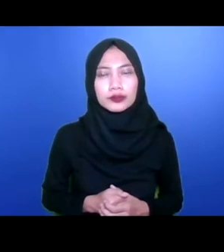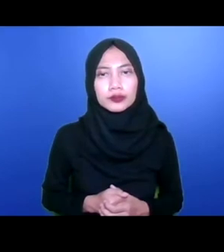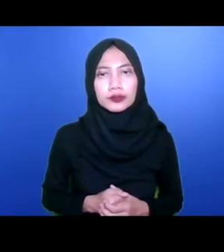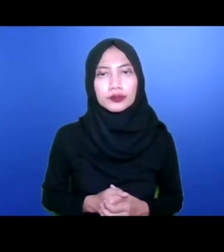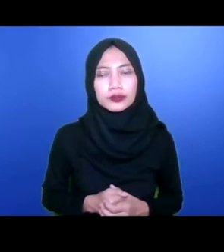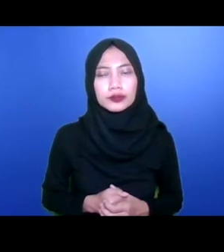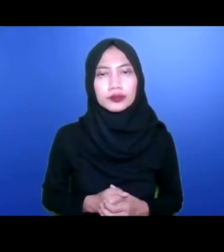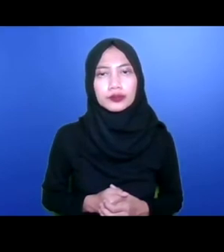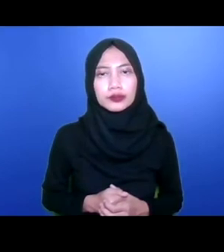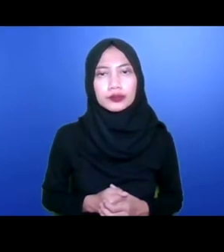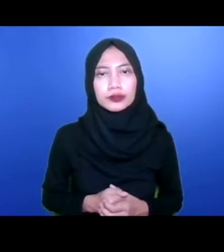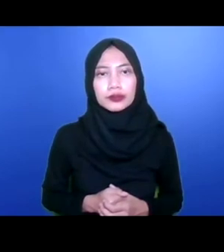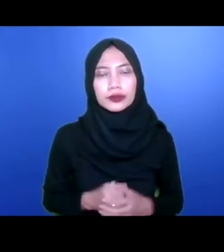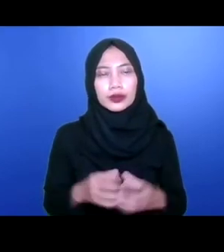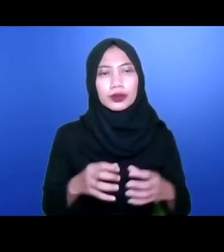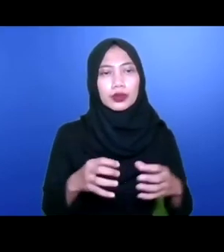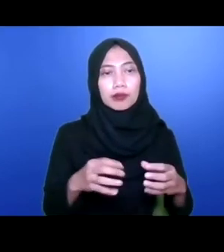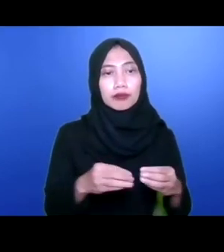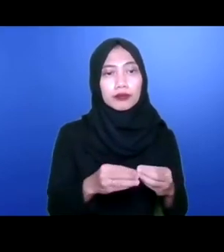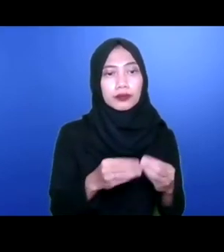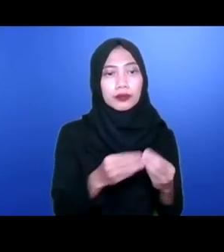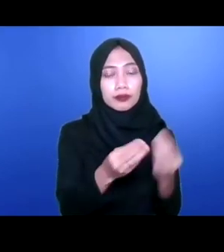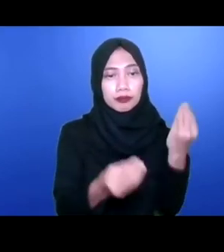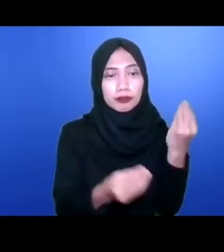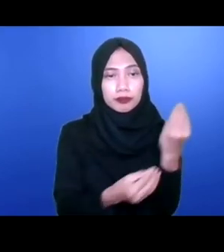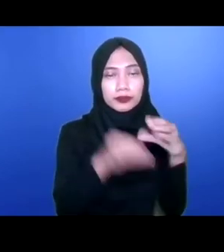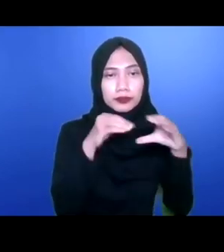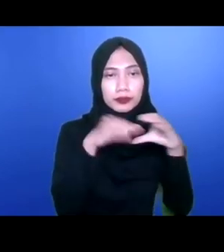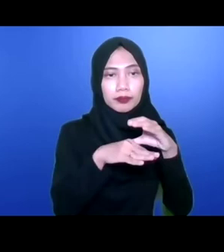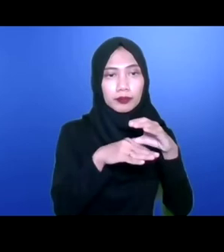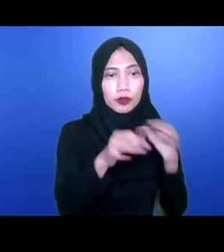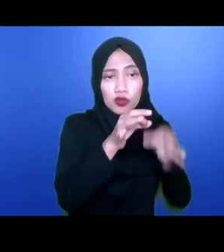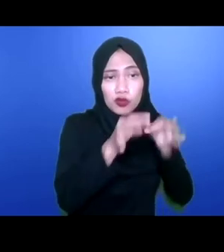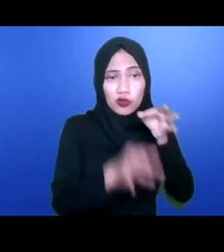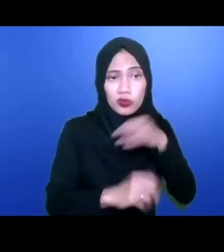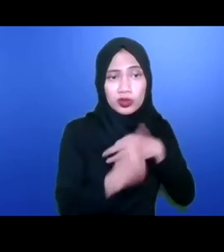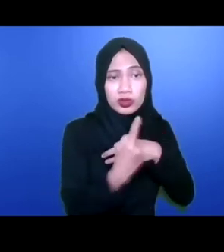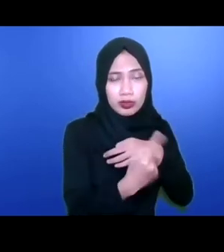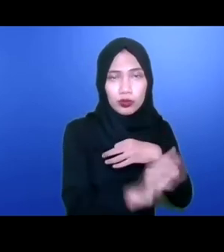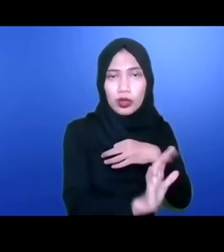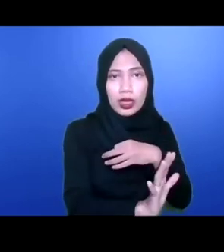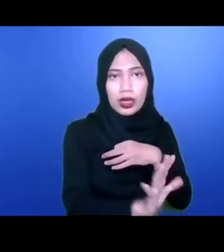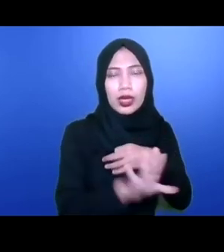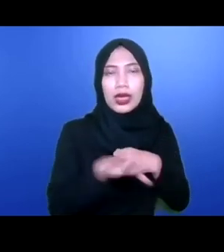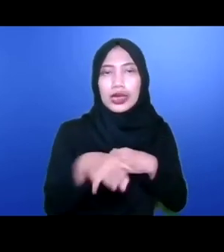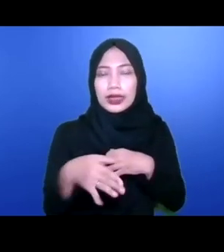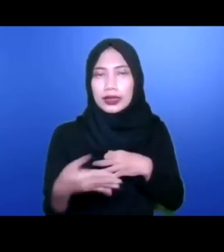jaringan agen bank bukan satu-satunya solusi, tapi seperti yang tadi disampaikan oleh Simon dan juga mungkin beberapa